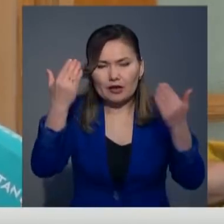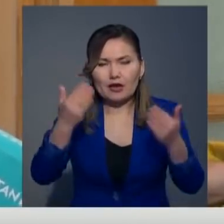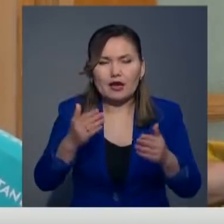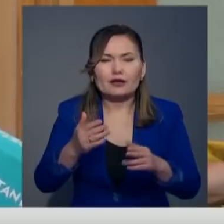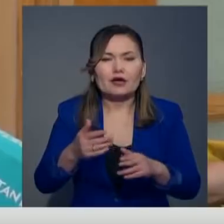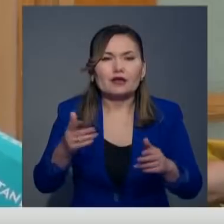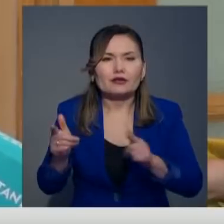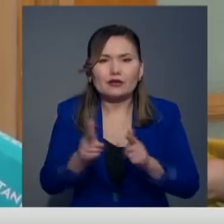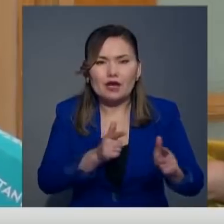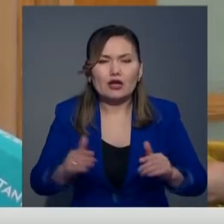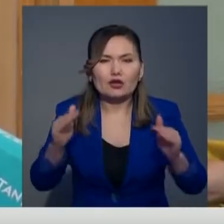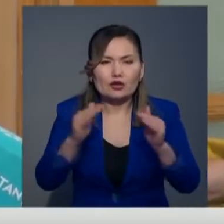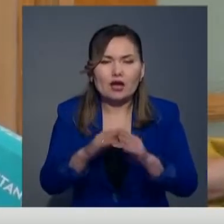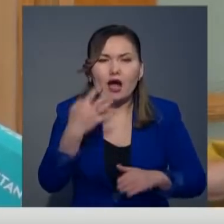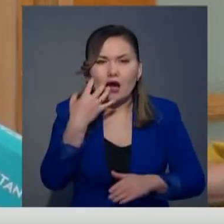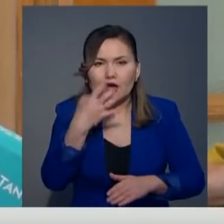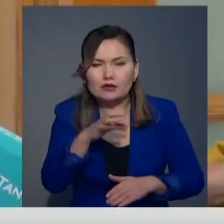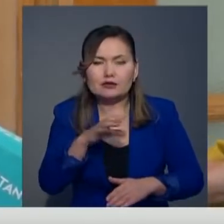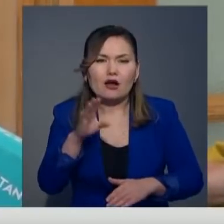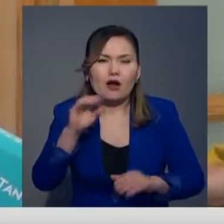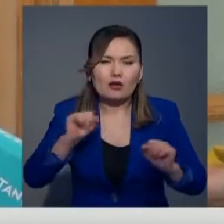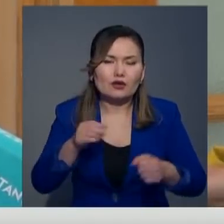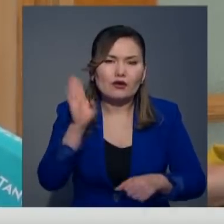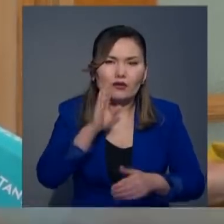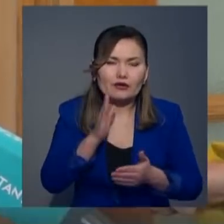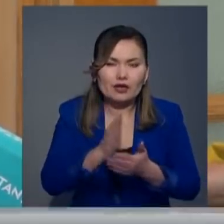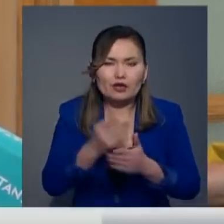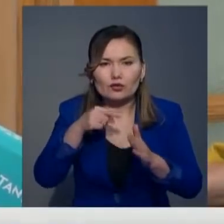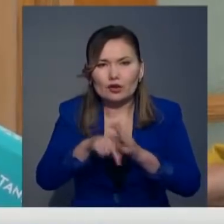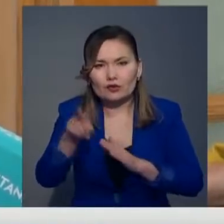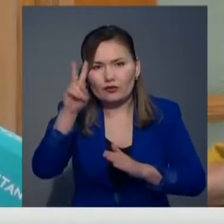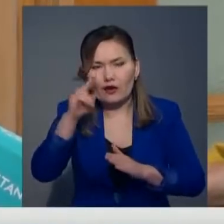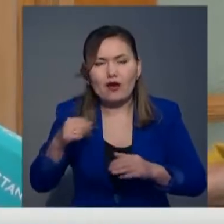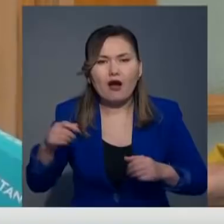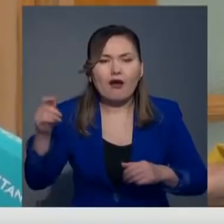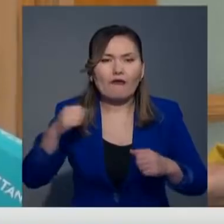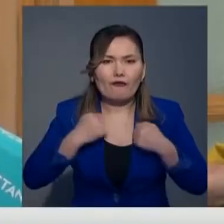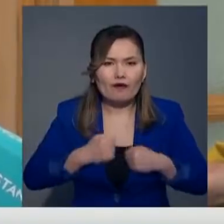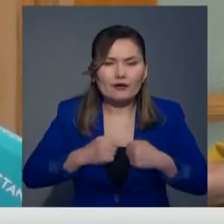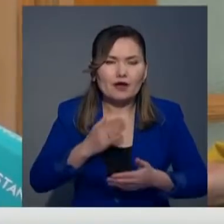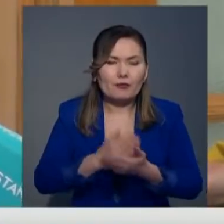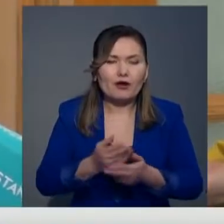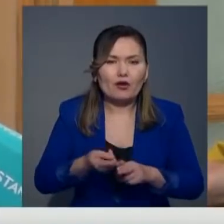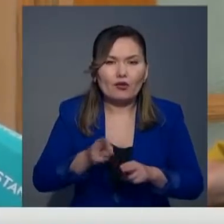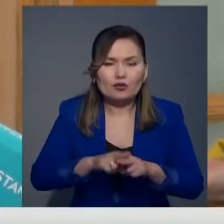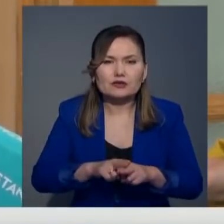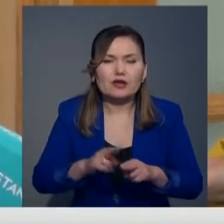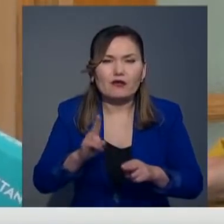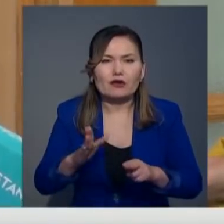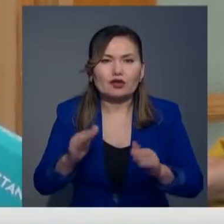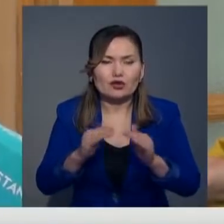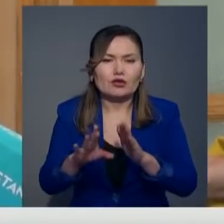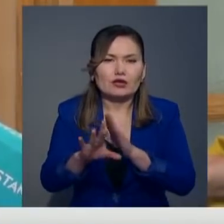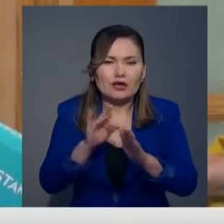Ысы суымыздай суы кіріп тұр, ванны туалет іште тұр, қос-қосынан бөлме тұр бәрі, өзіміз таңдап осы қалауымыз беден